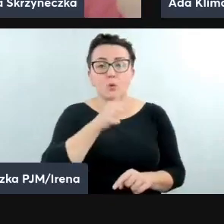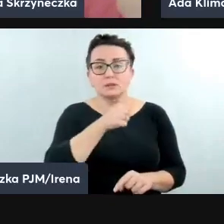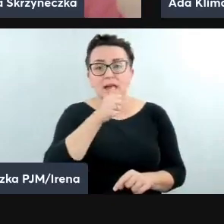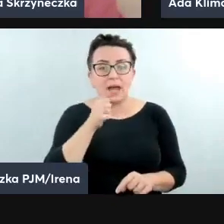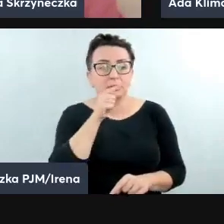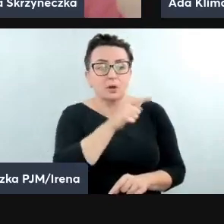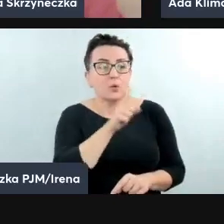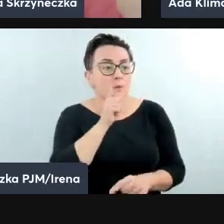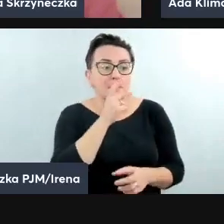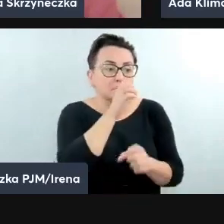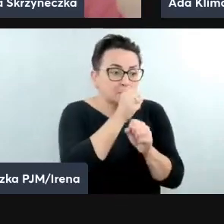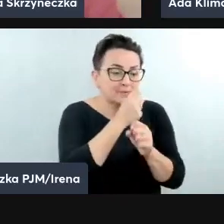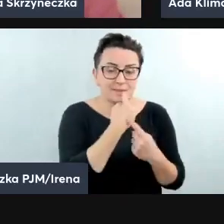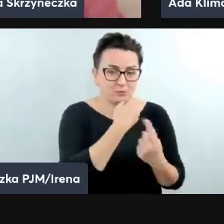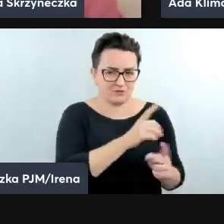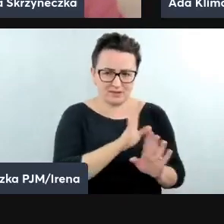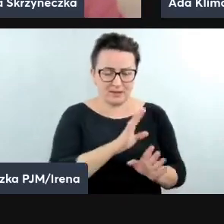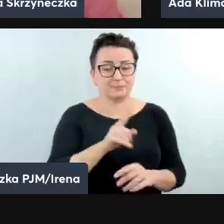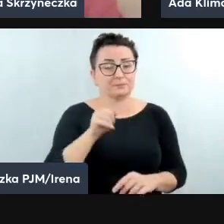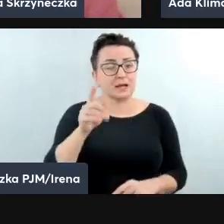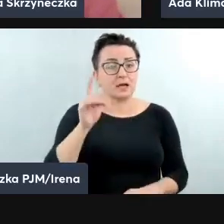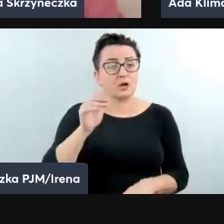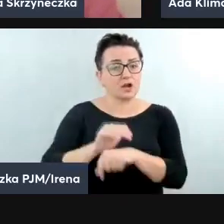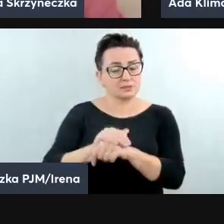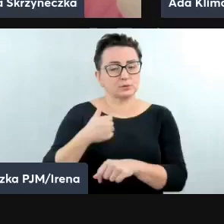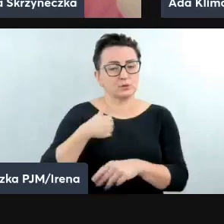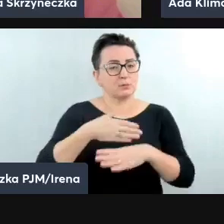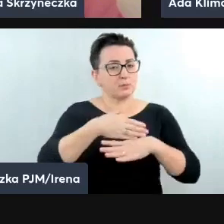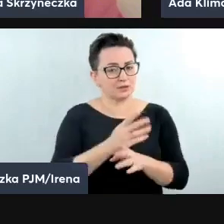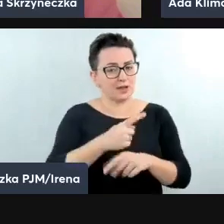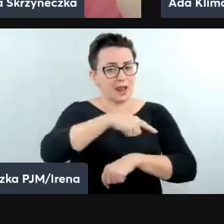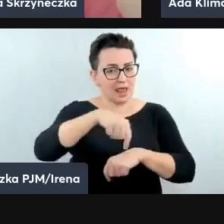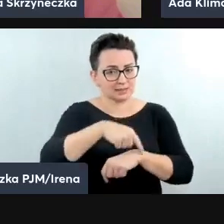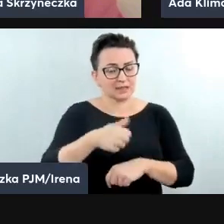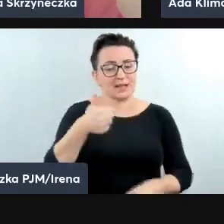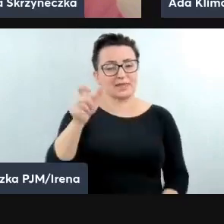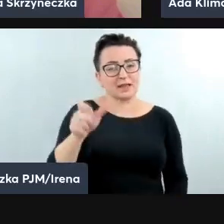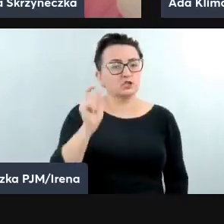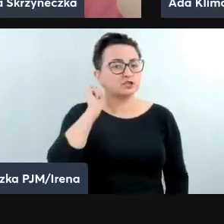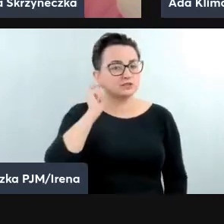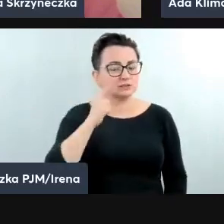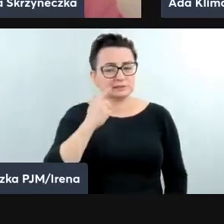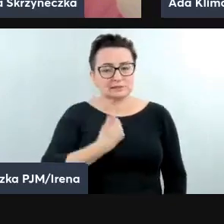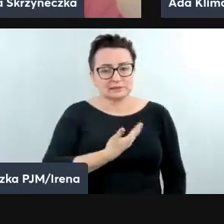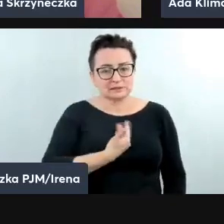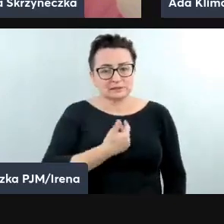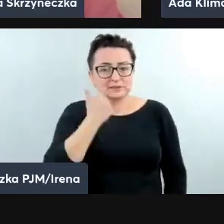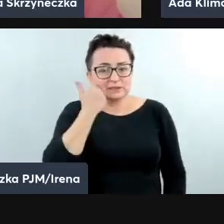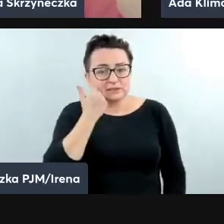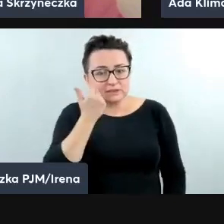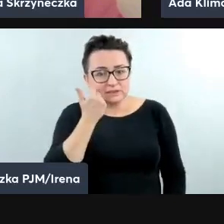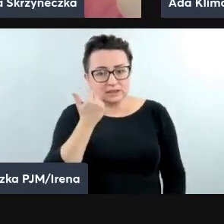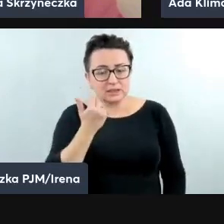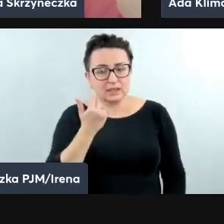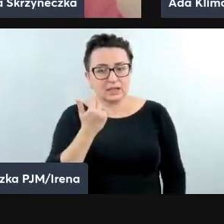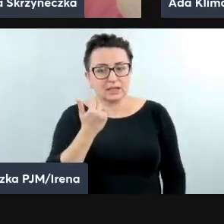lekcję i jedna dziewczynka z jakimś ogromnym takim wahaniem, wstydem powiedziała, że no ona się tak obawia, że po